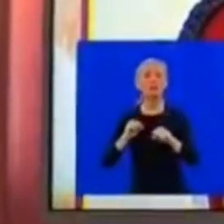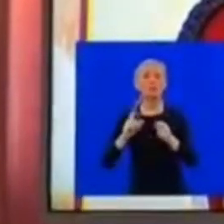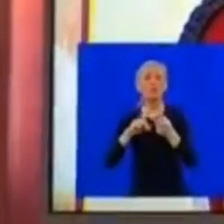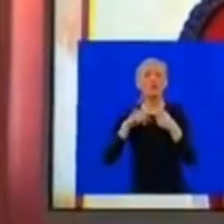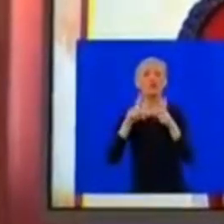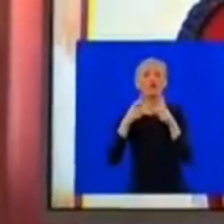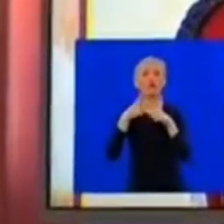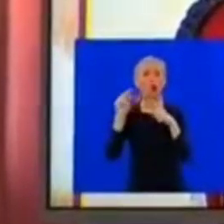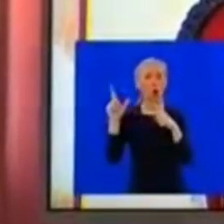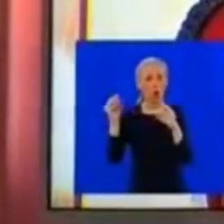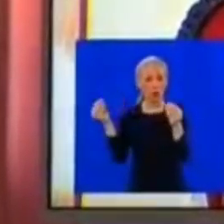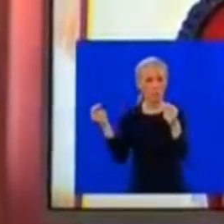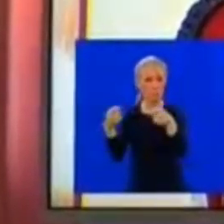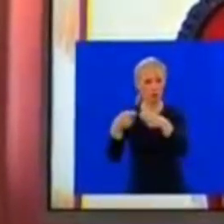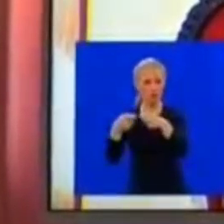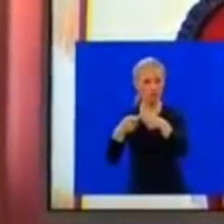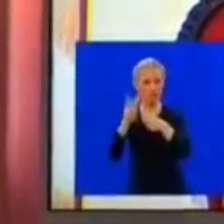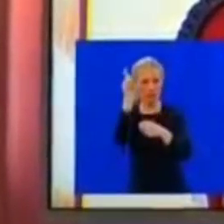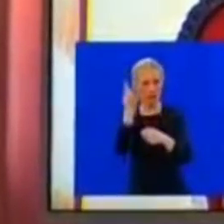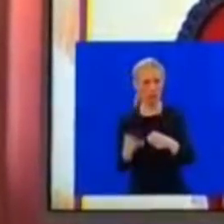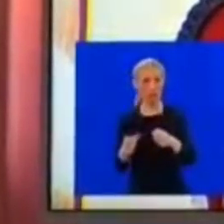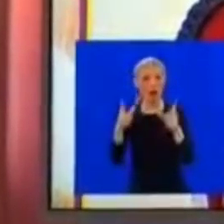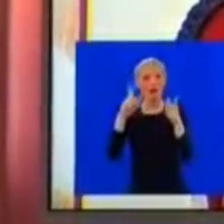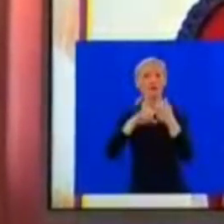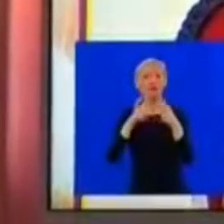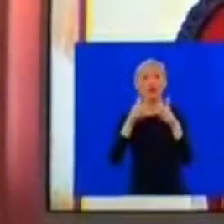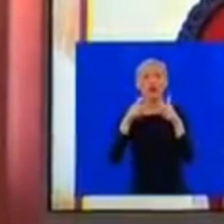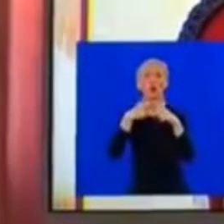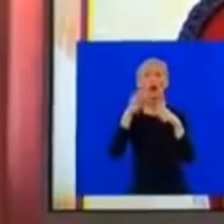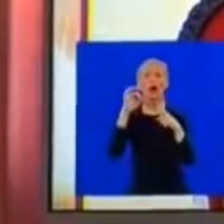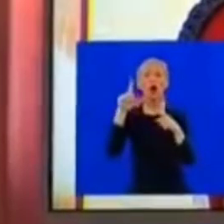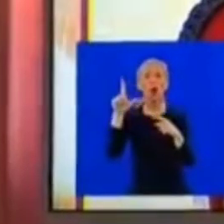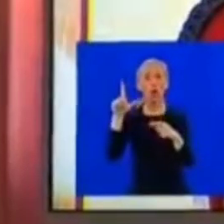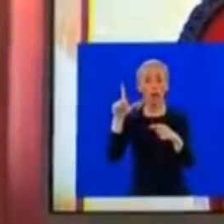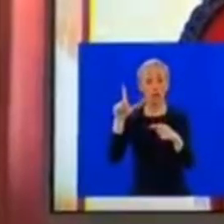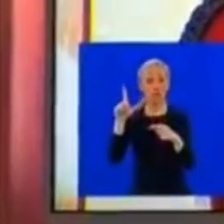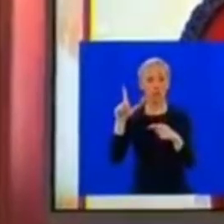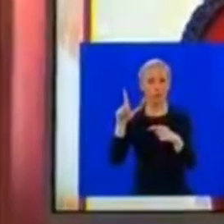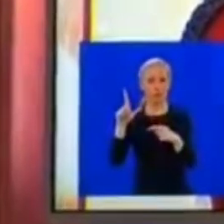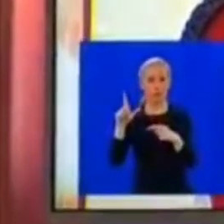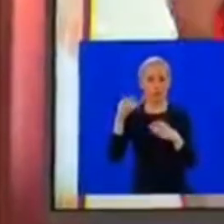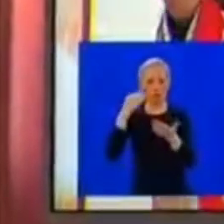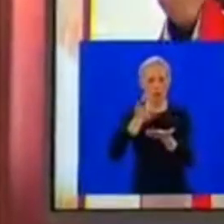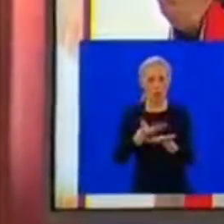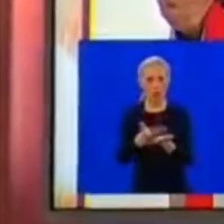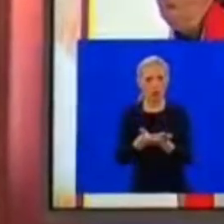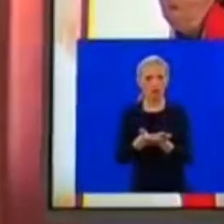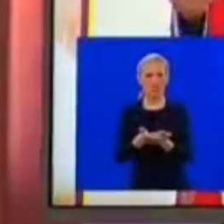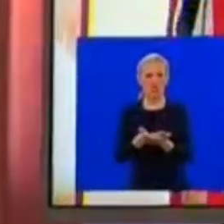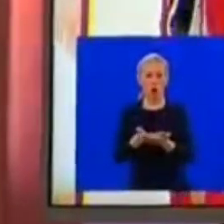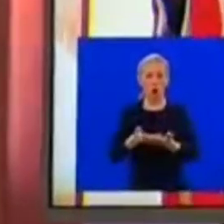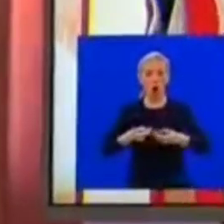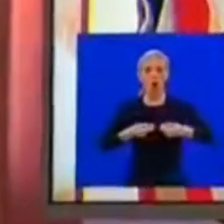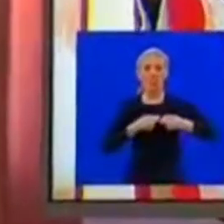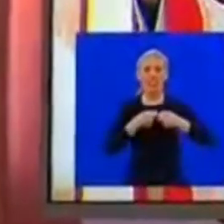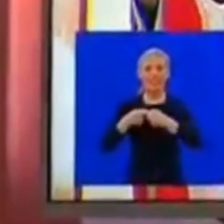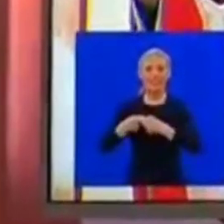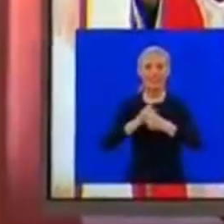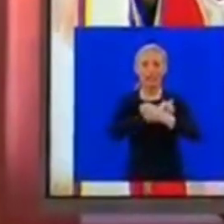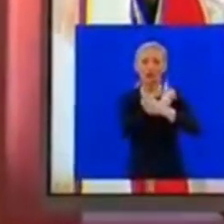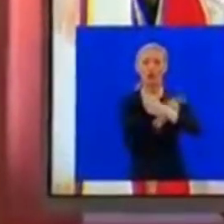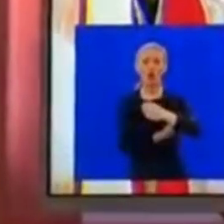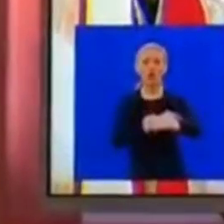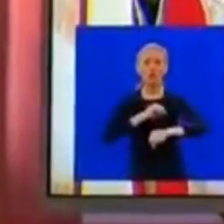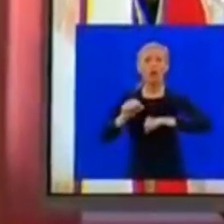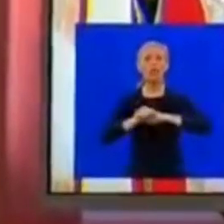Foucaulta. I u biti u svojoj srži znači organiziranu moć političke